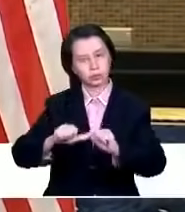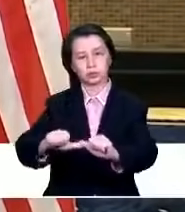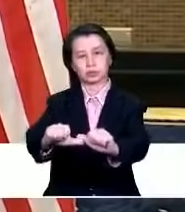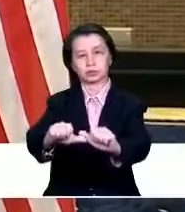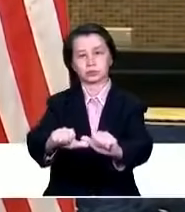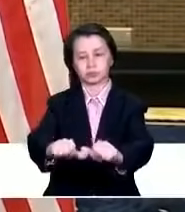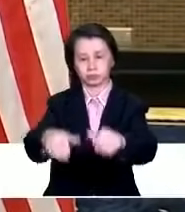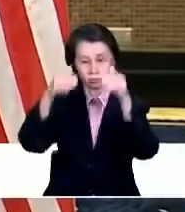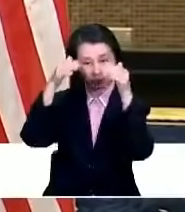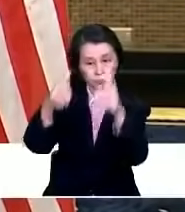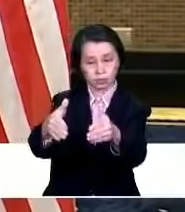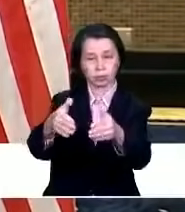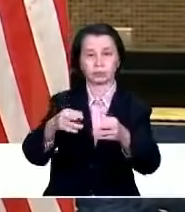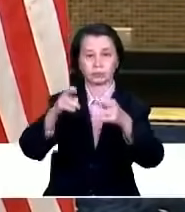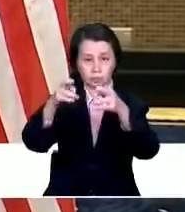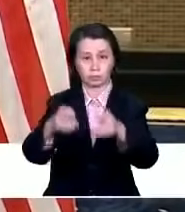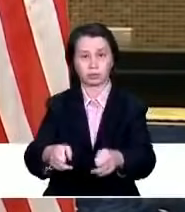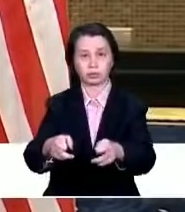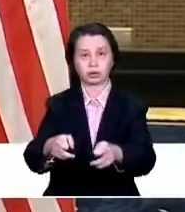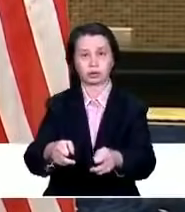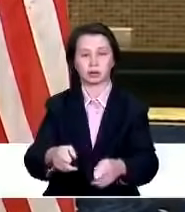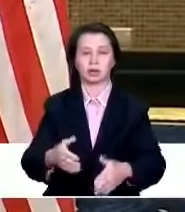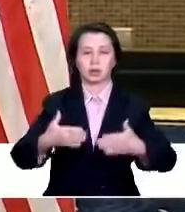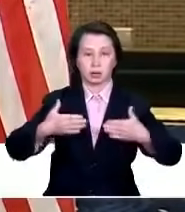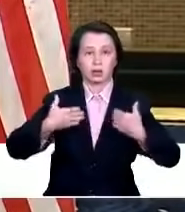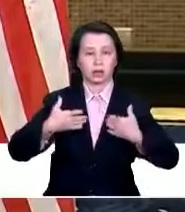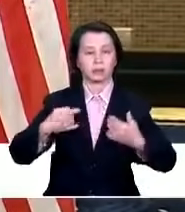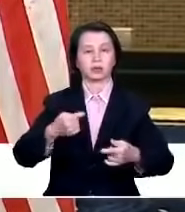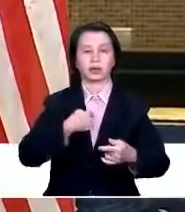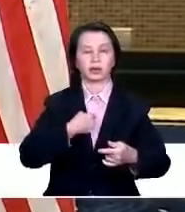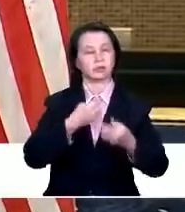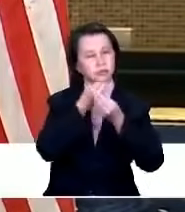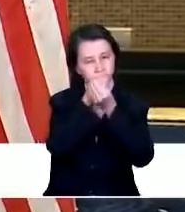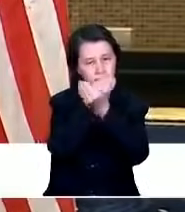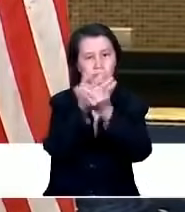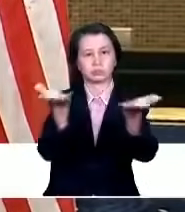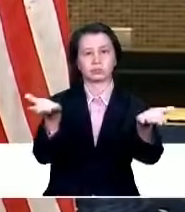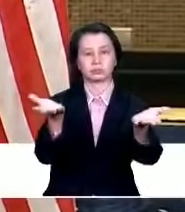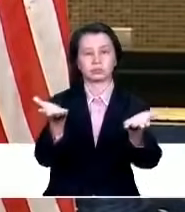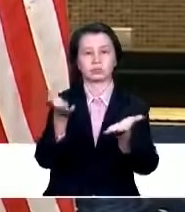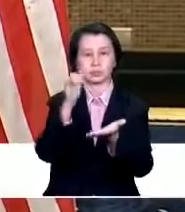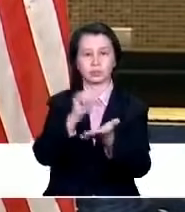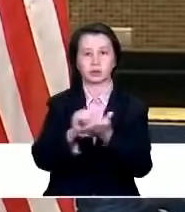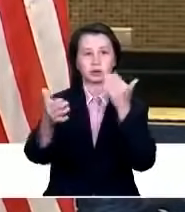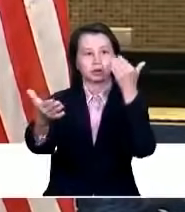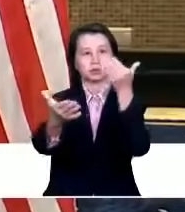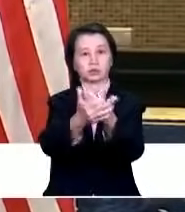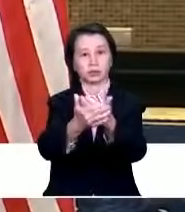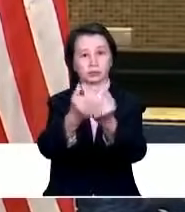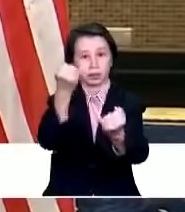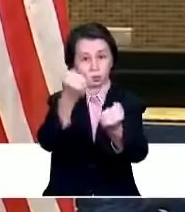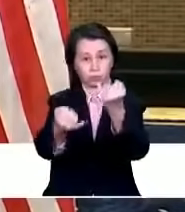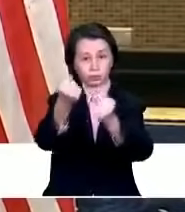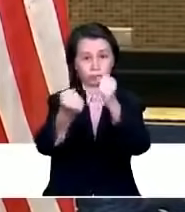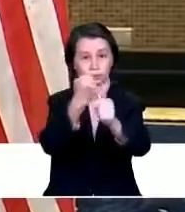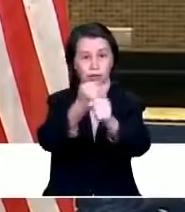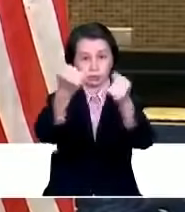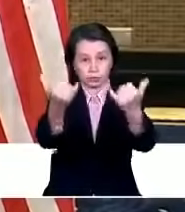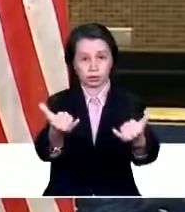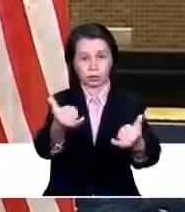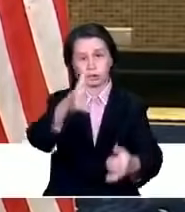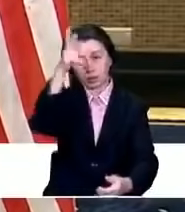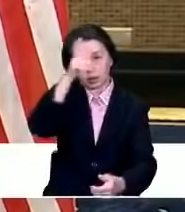agenda prihatin rakyat, sukacita saya mengumumkan bahawa sehingga hujung tahun ini kerajaan